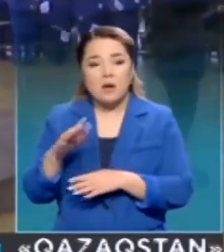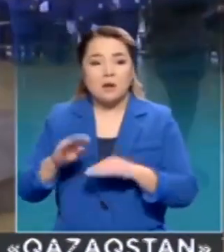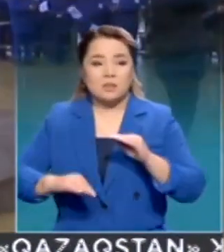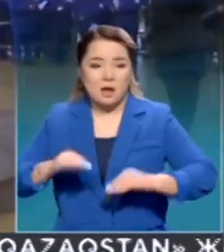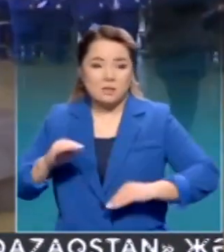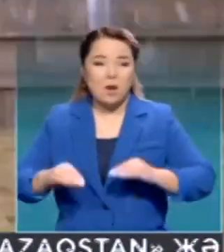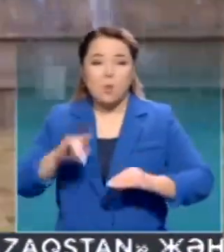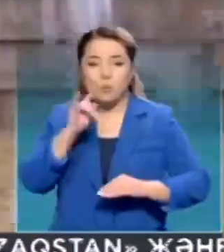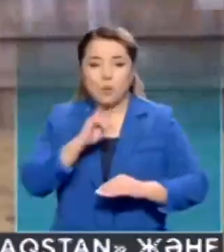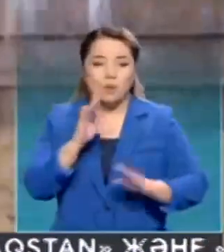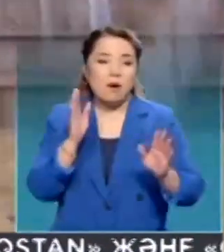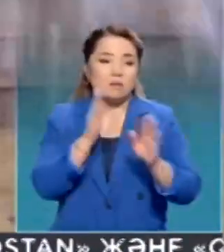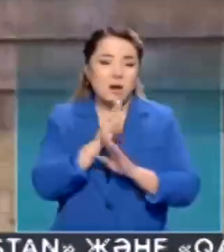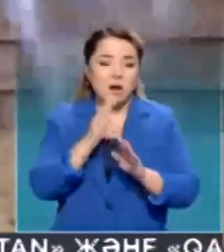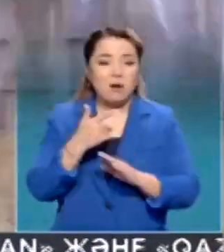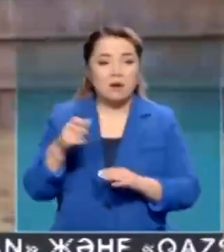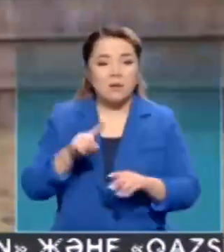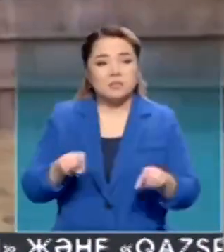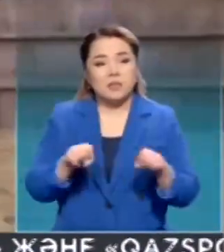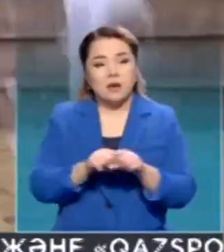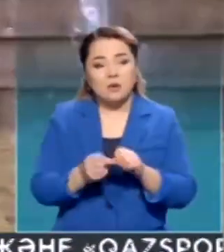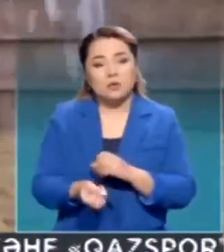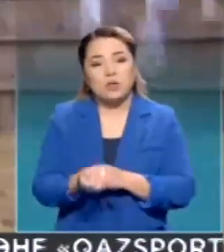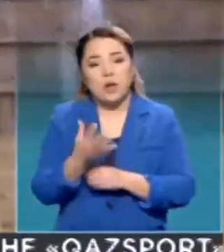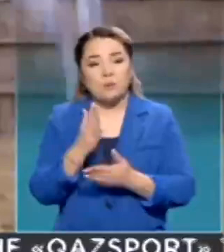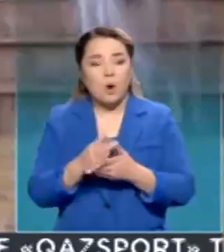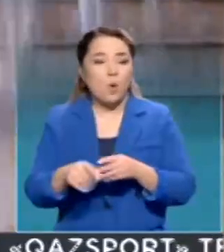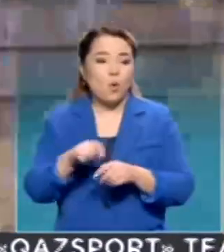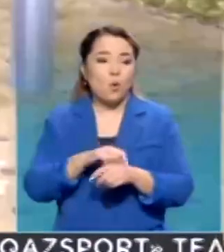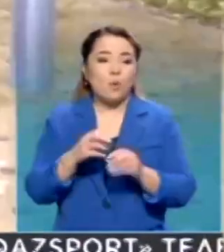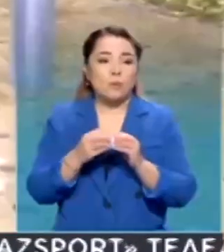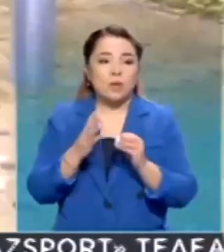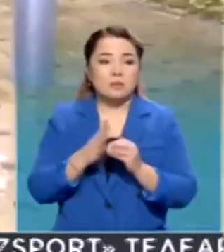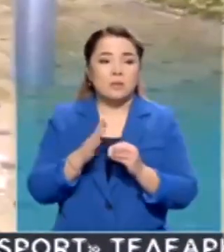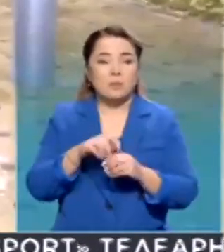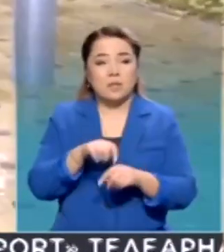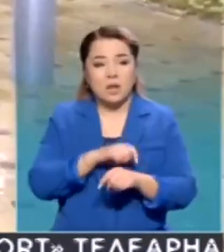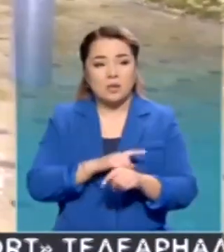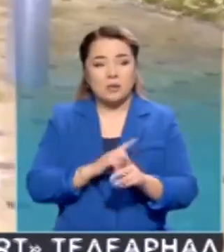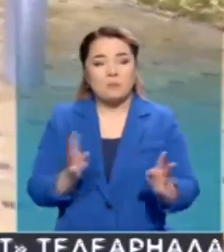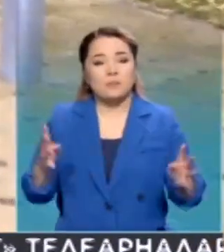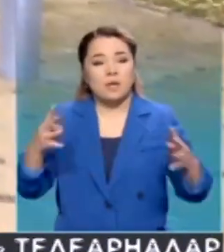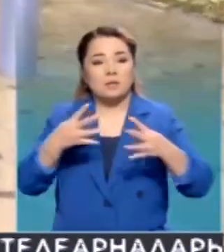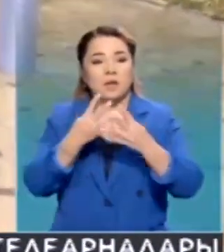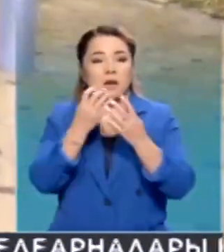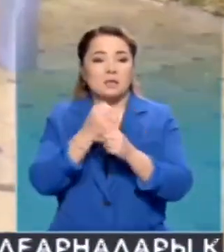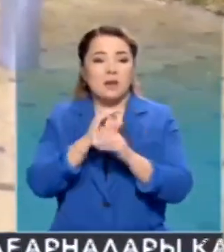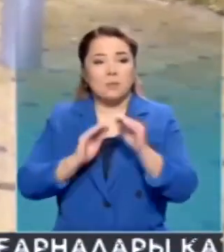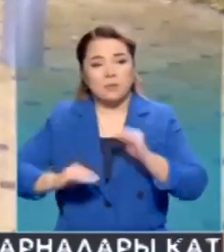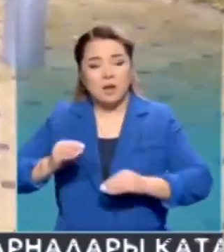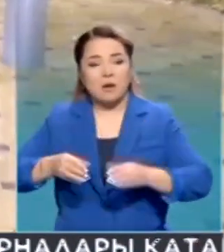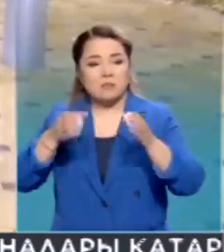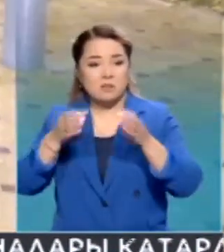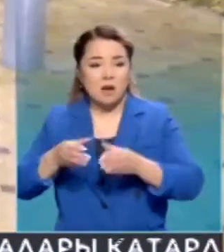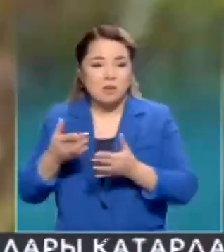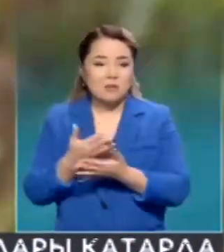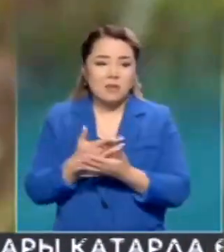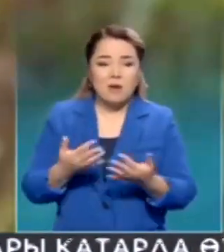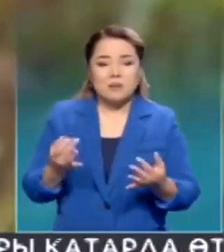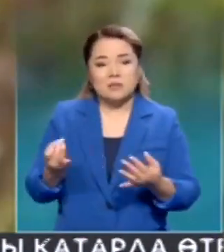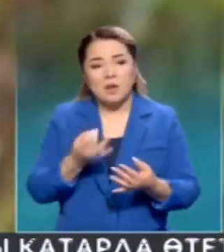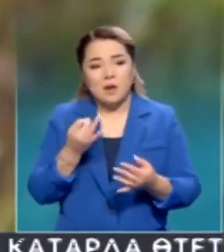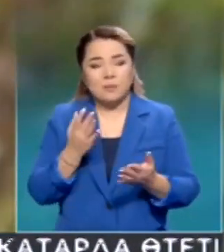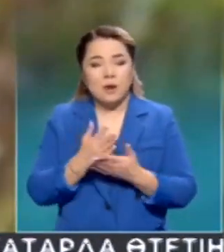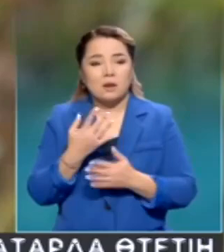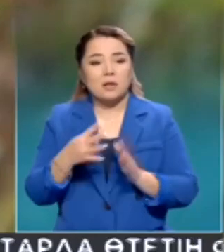тұғырға мұнай мен табиғи газдың жалынын бейнелейтін 15 метрлік стелла қойылған. Қос қапталында кен орындарының атауы жазылған 47